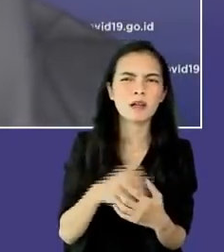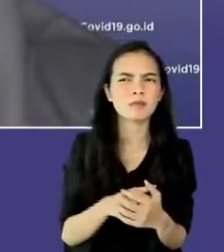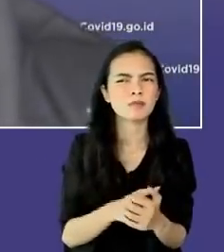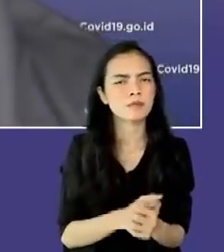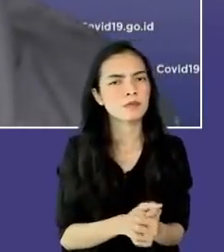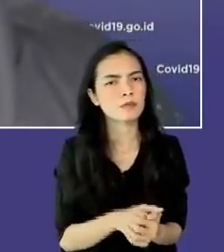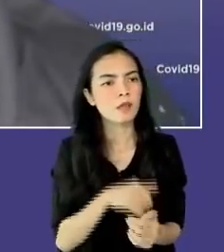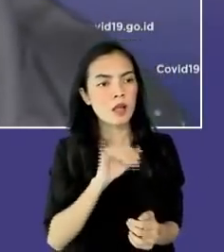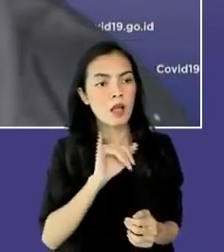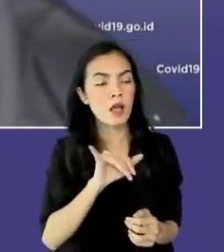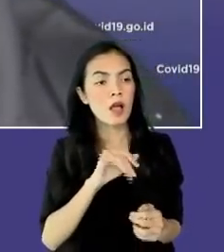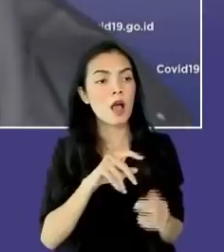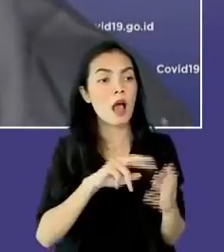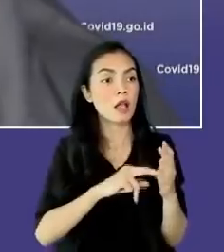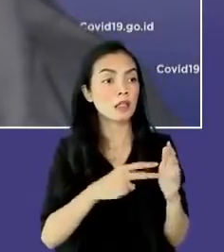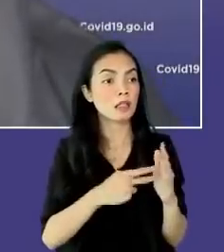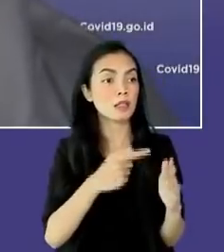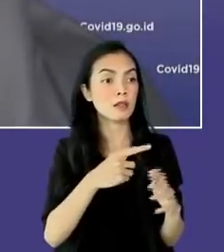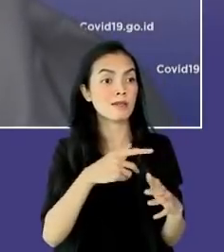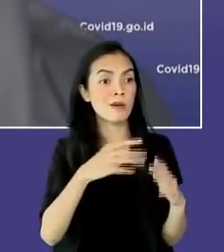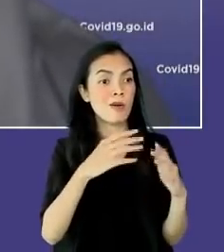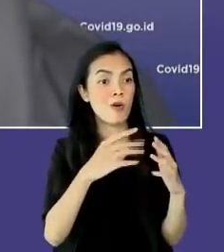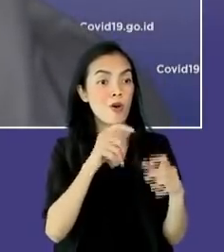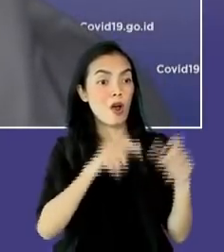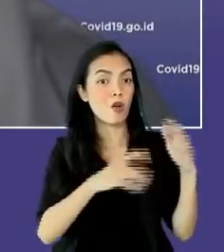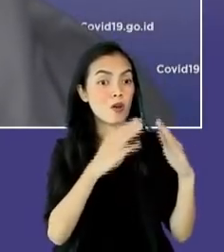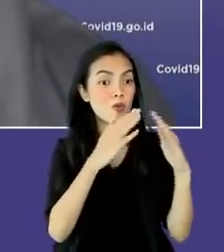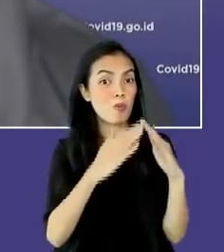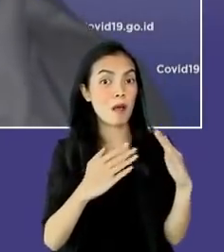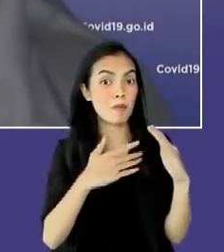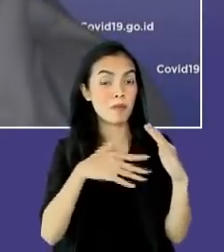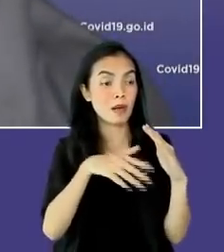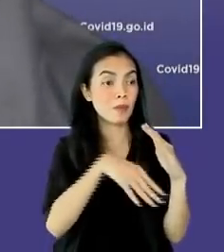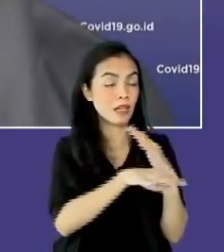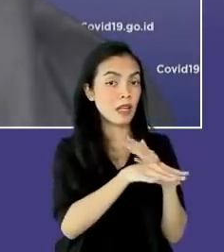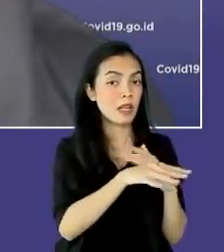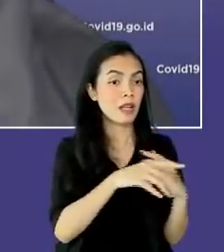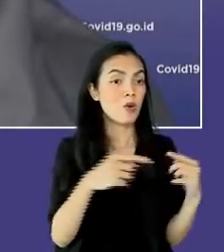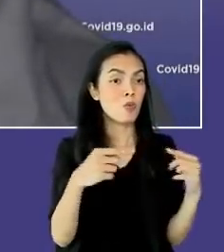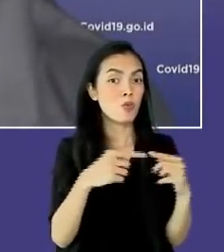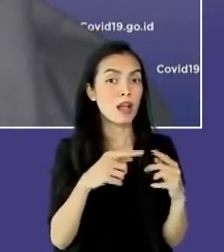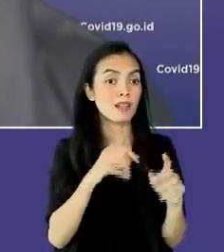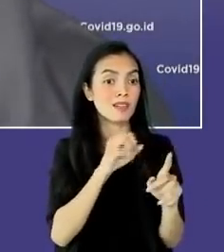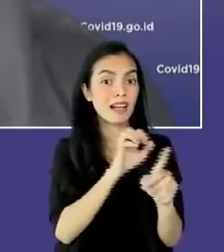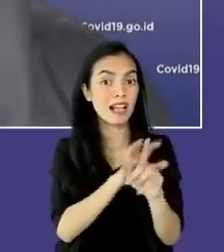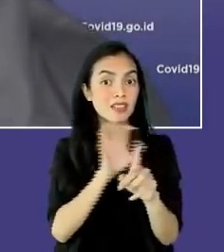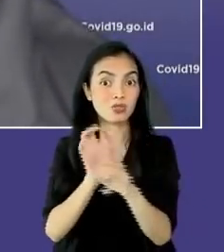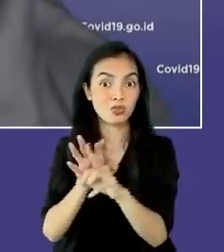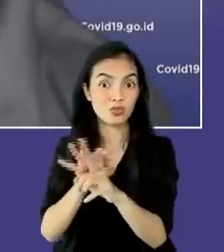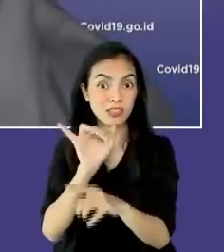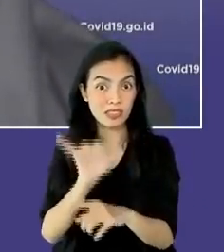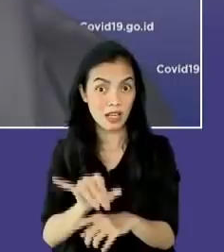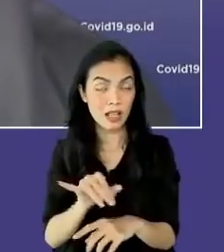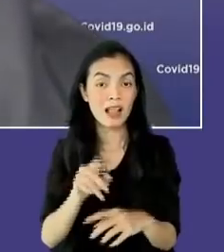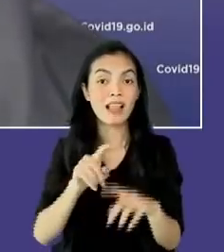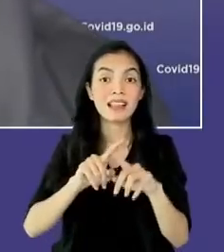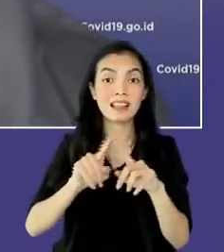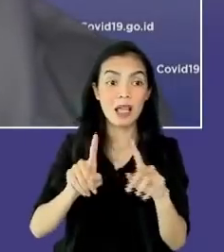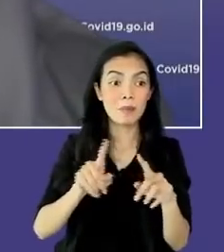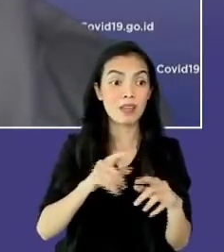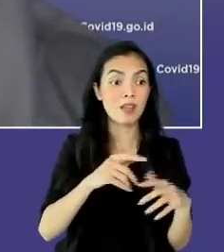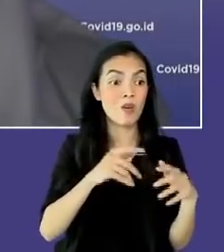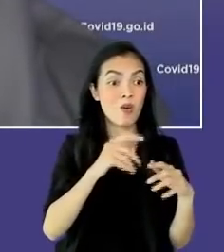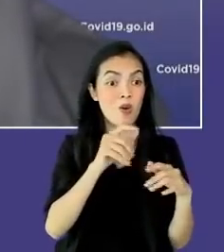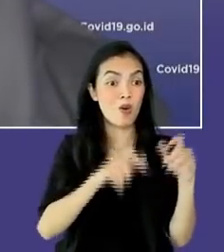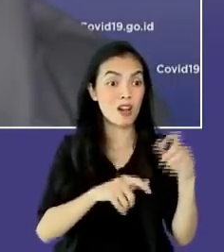Dokter. Jadi Dokter Dewi mengatakan bahwa mobilitas itu akan berhubungan langsung nih sama jumlah kasus yang bertambah. Tapi si